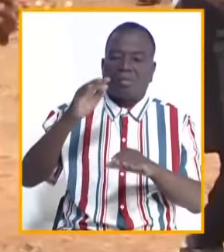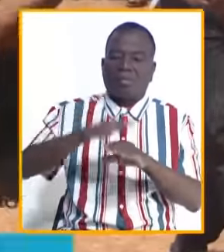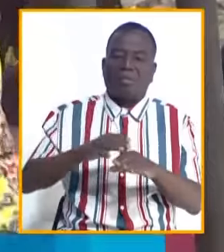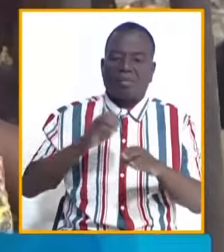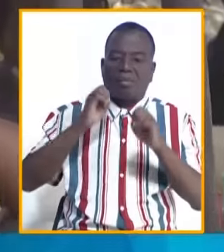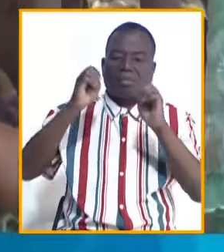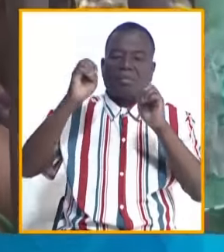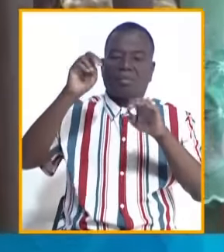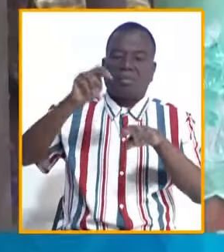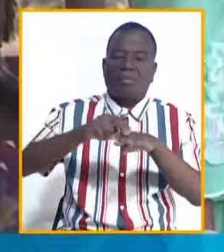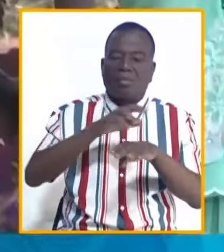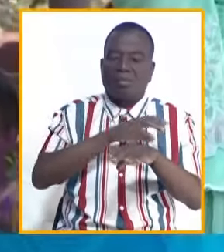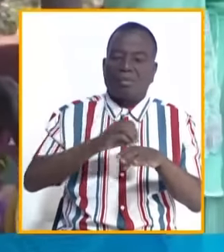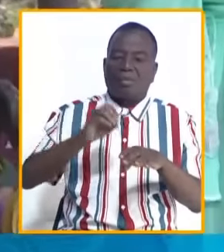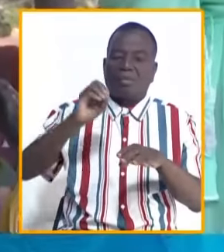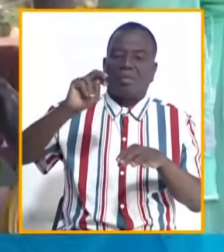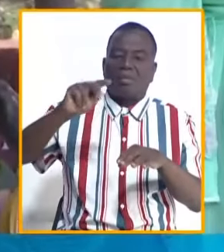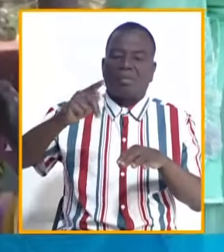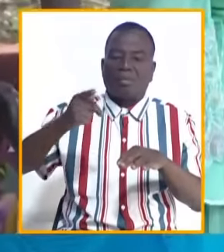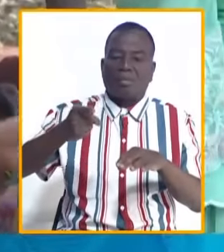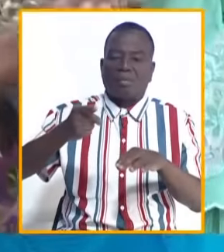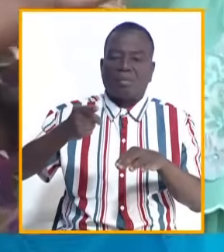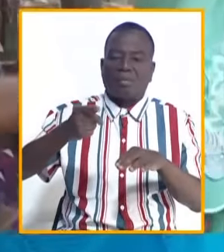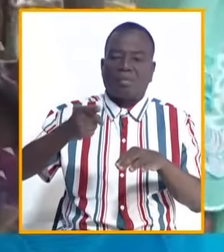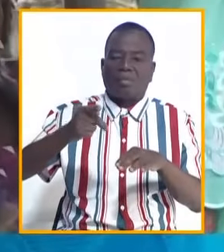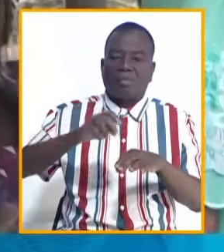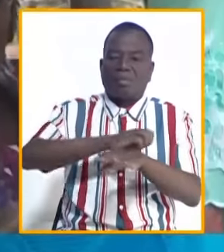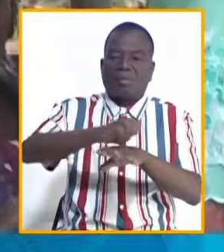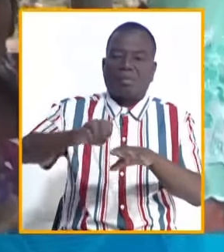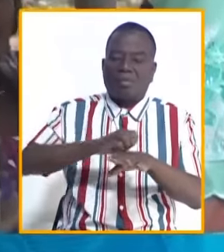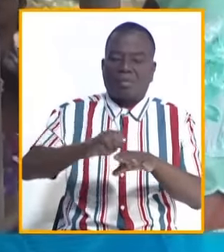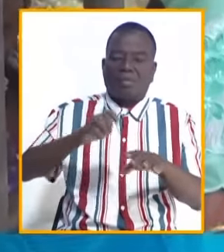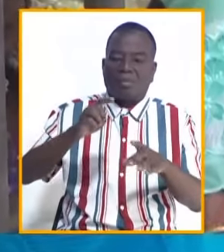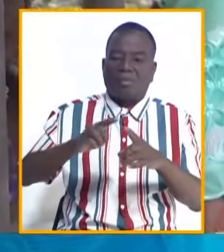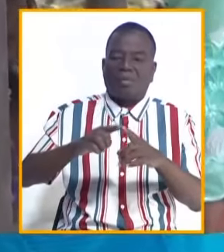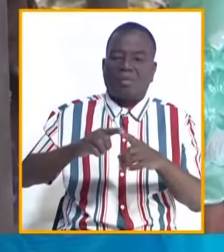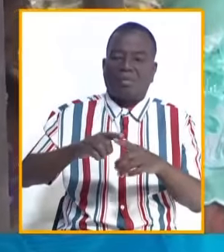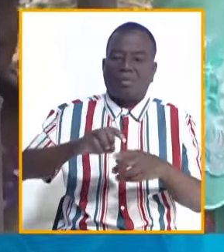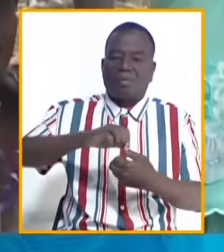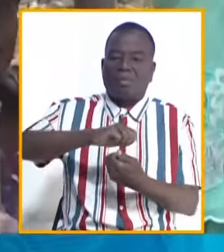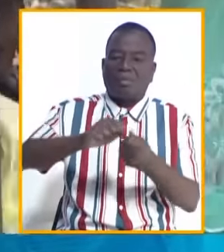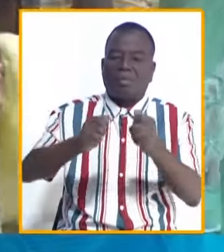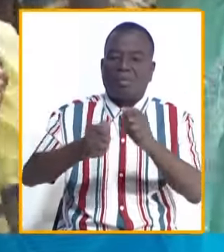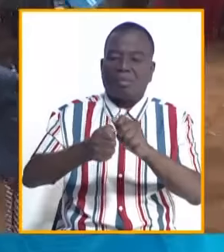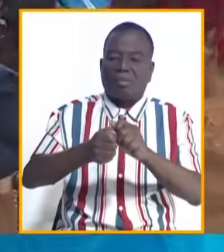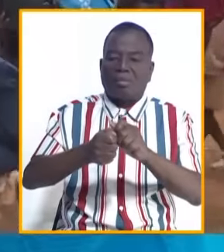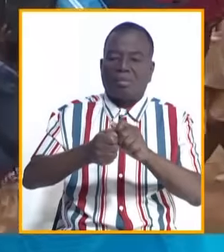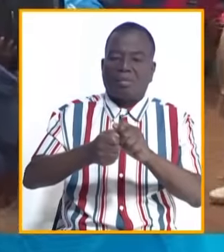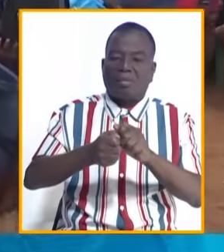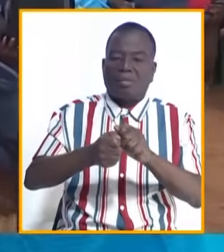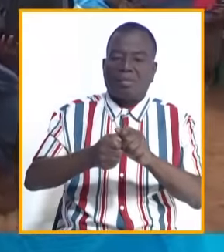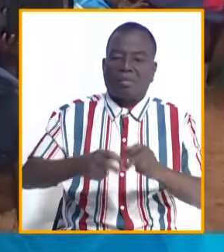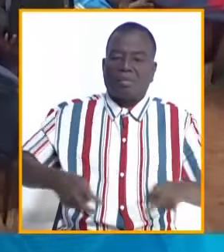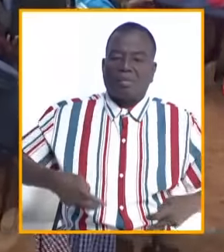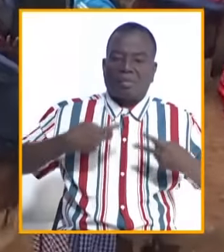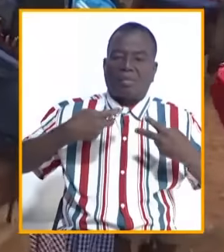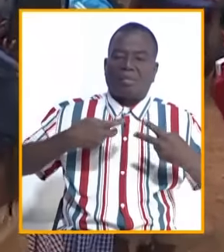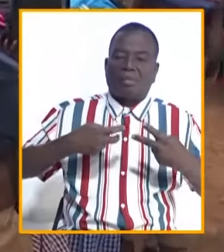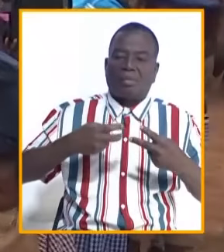et l'autonomisation, l'ONG Ouflo s'engage davantage à transformer durablement la vie